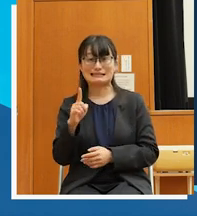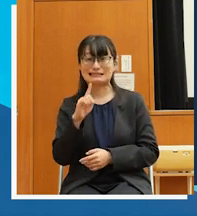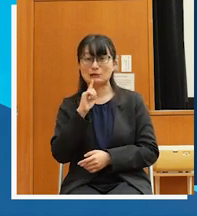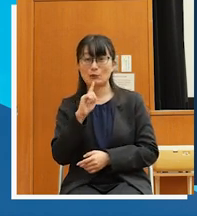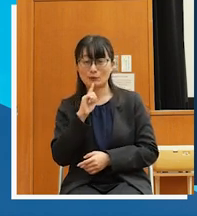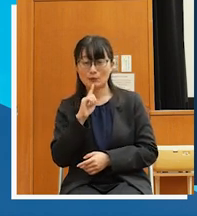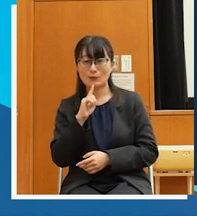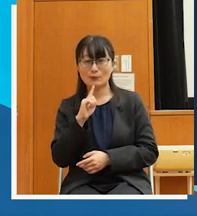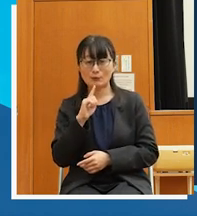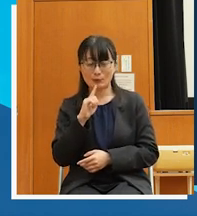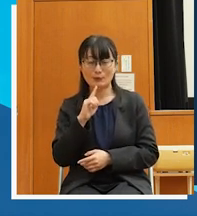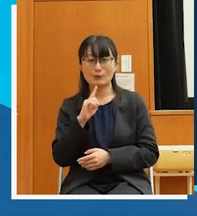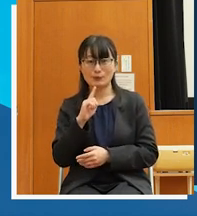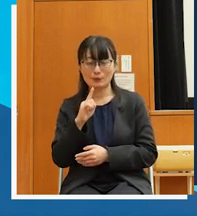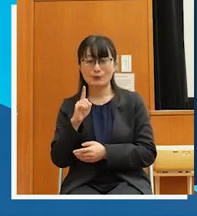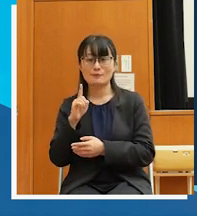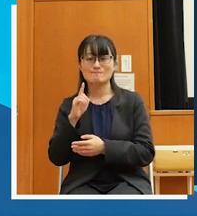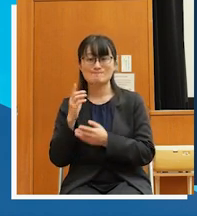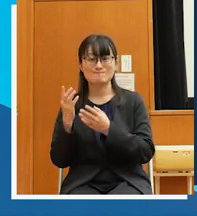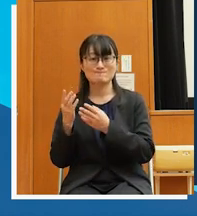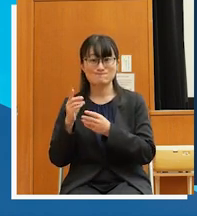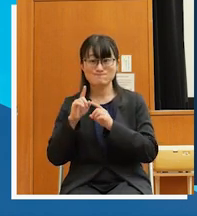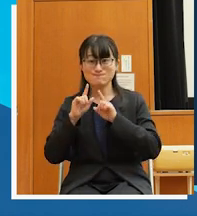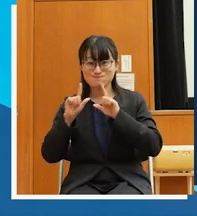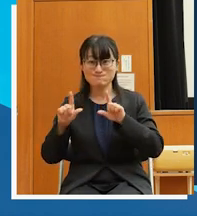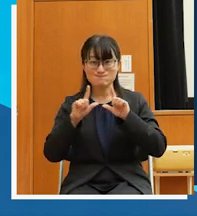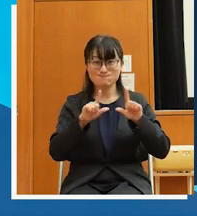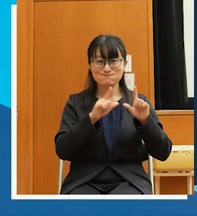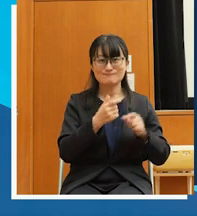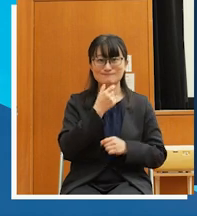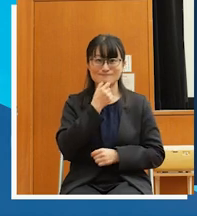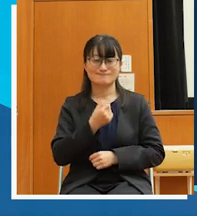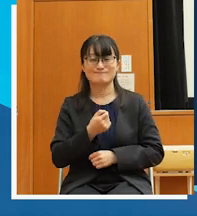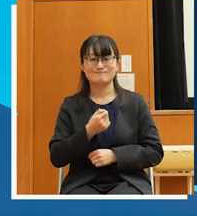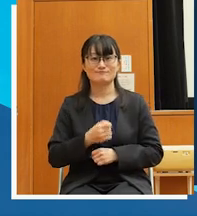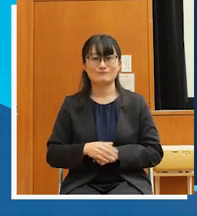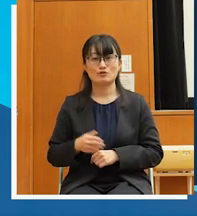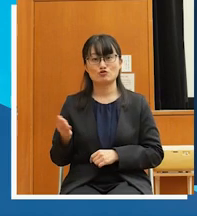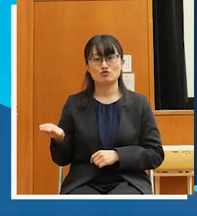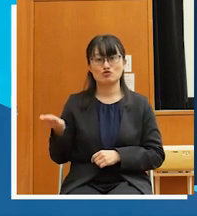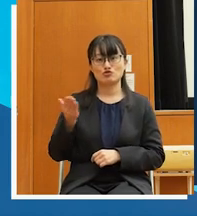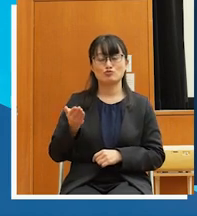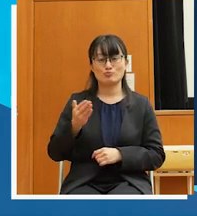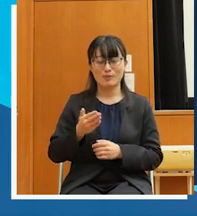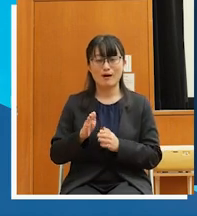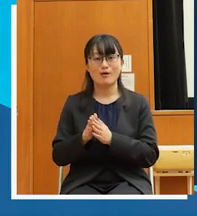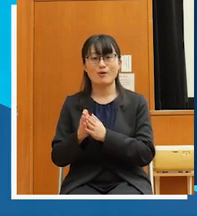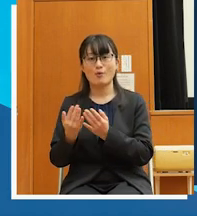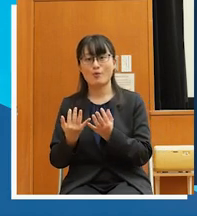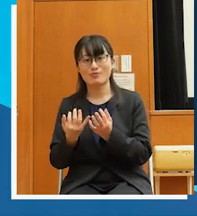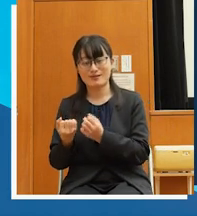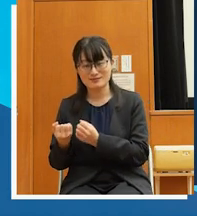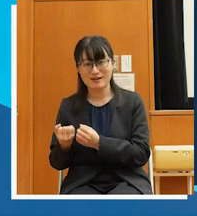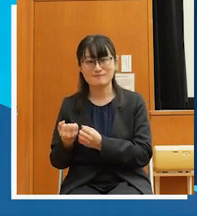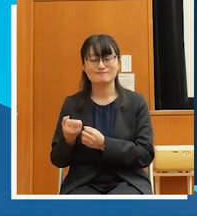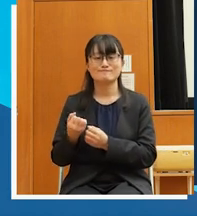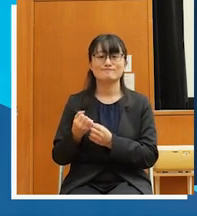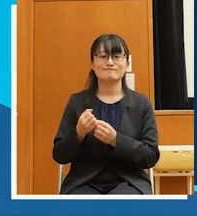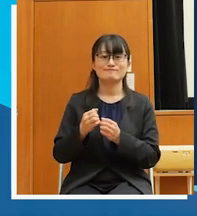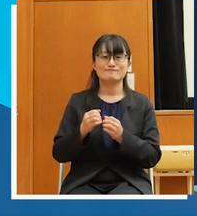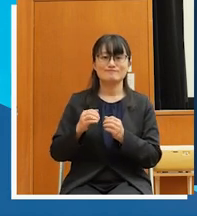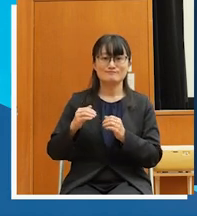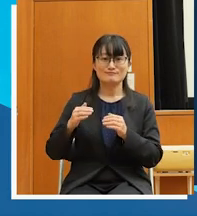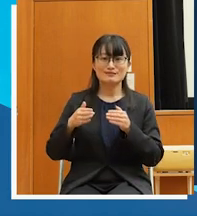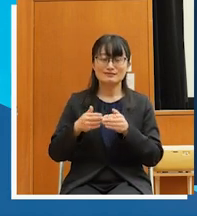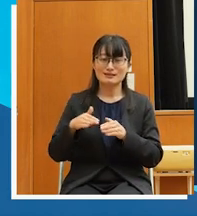おしまいにしたいかなという風に思いますあの順番は本田さん咲浜さんえ最後に知事にままとめていただこうという風に